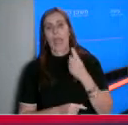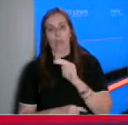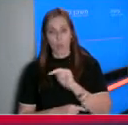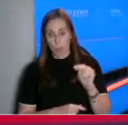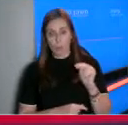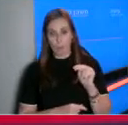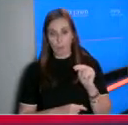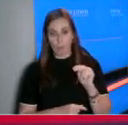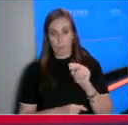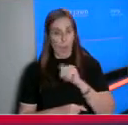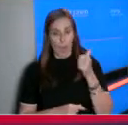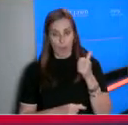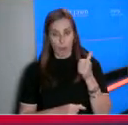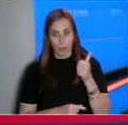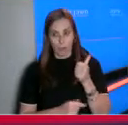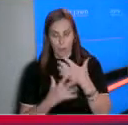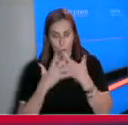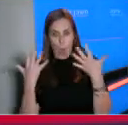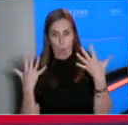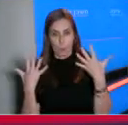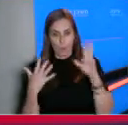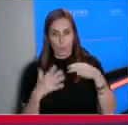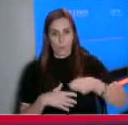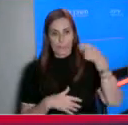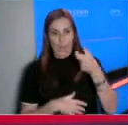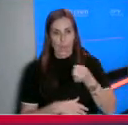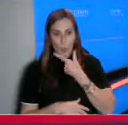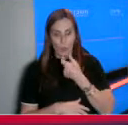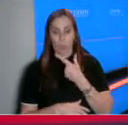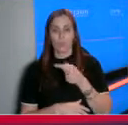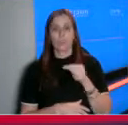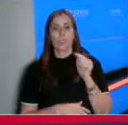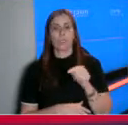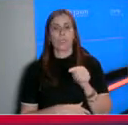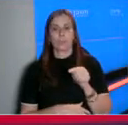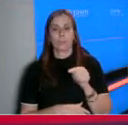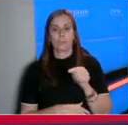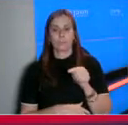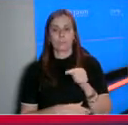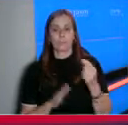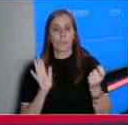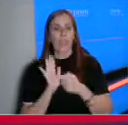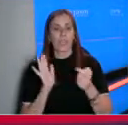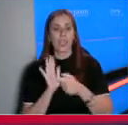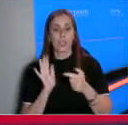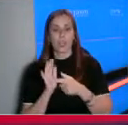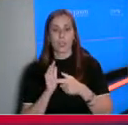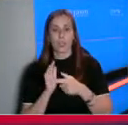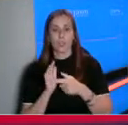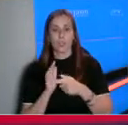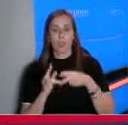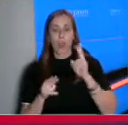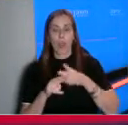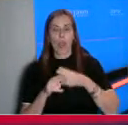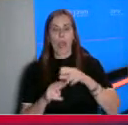הנושאים הכי דרמטיים, כמו שאתה אומר, שעומדים לפתחה של ועדת סל התרופות, הוא הדרישה של החולים במחלת